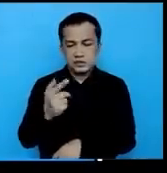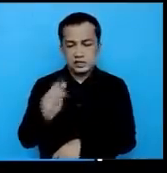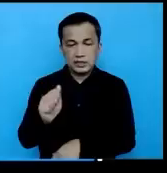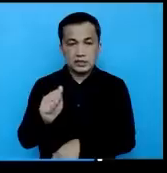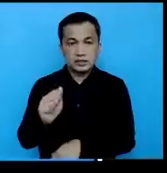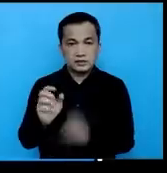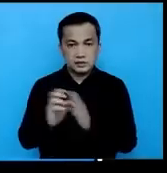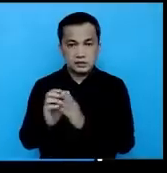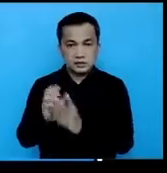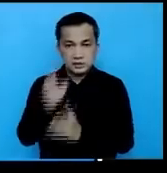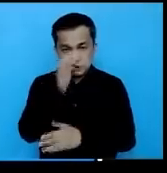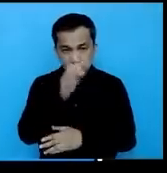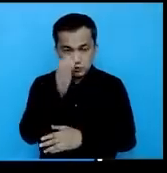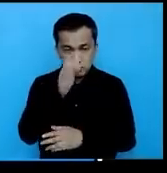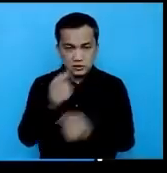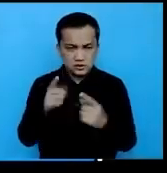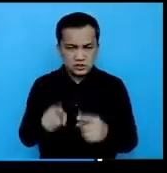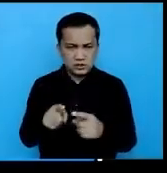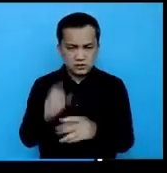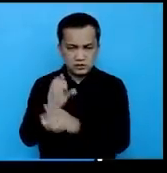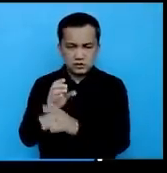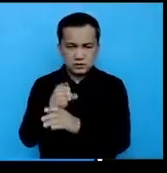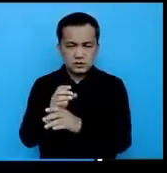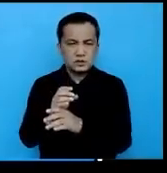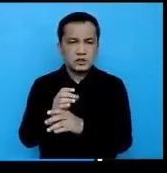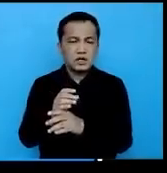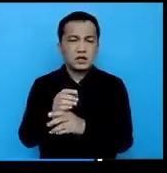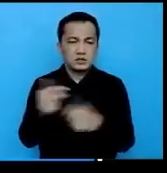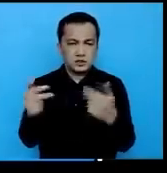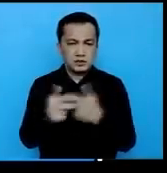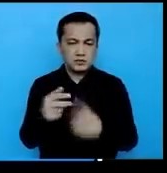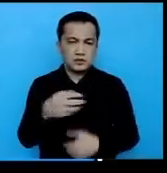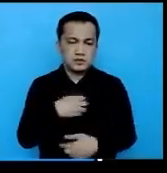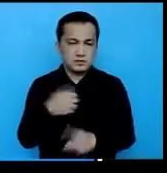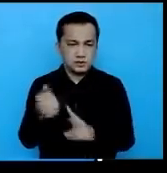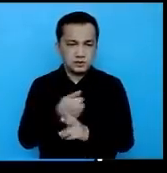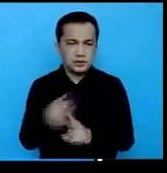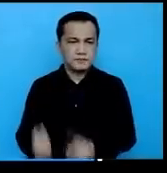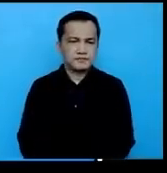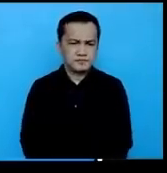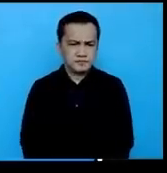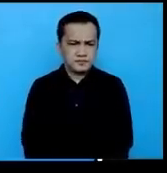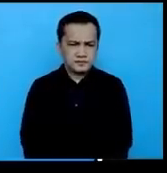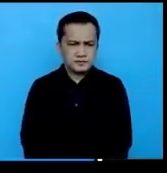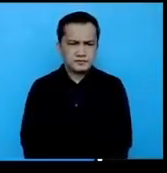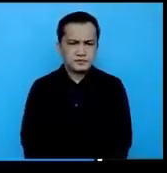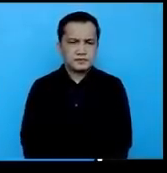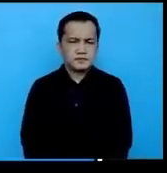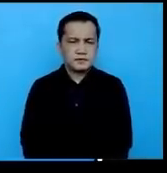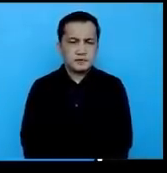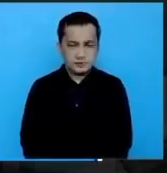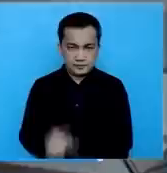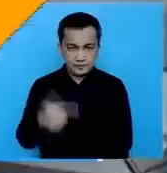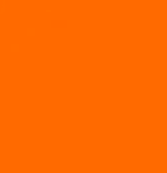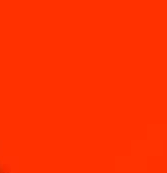insidente habang nasa loob ng patrol car ng mga traffic enforcer ang biktima. Nasa frontline ng balitang yan si John Aroa.